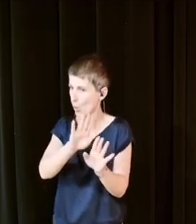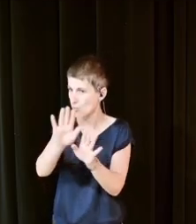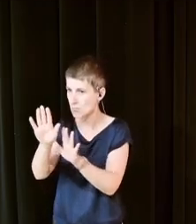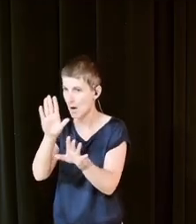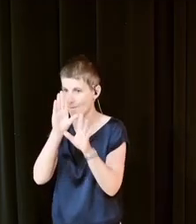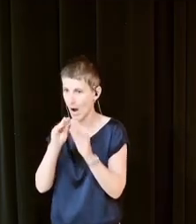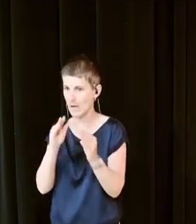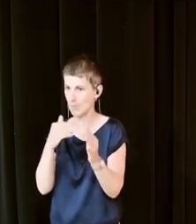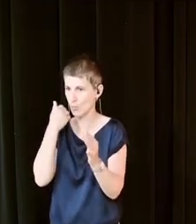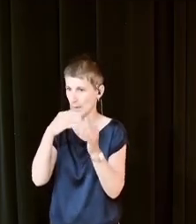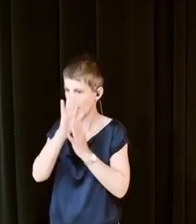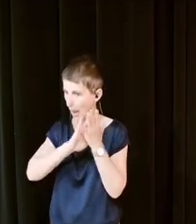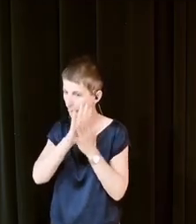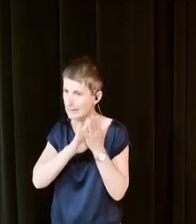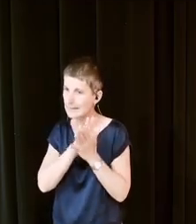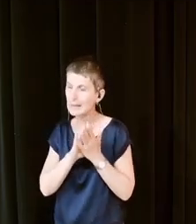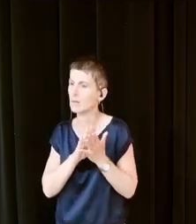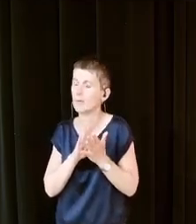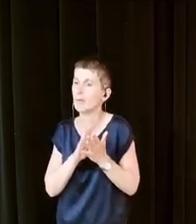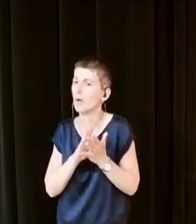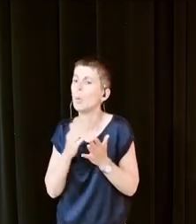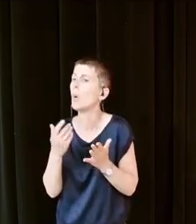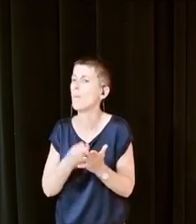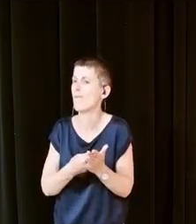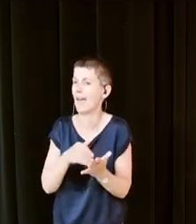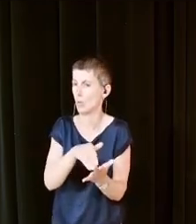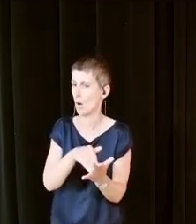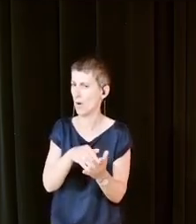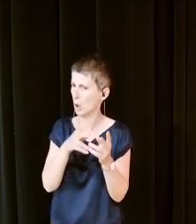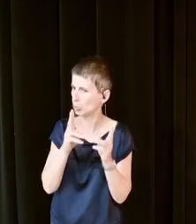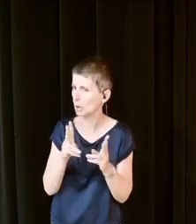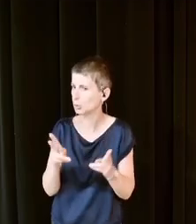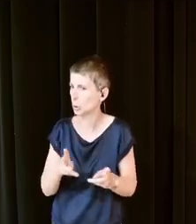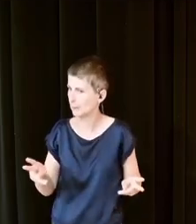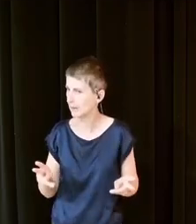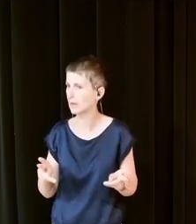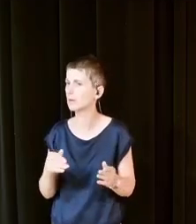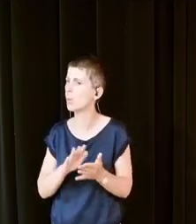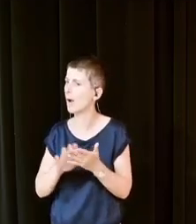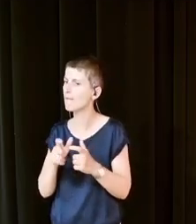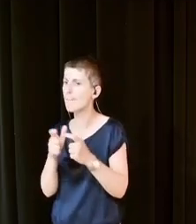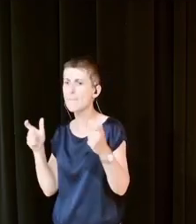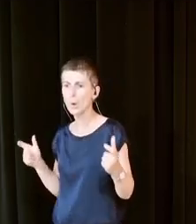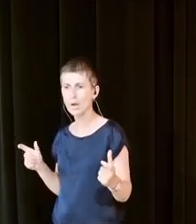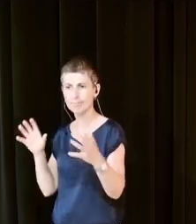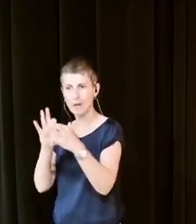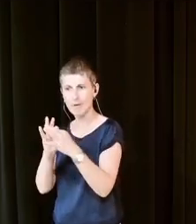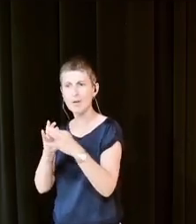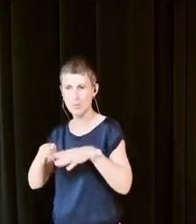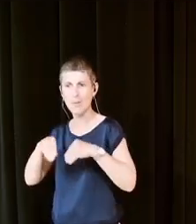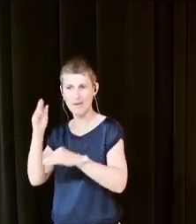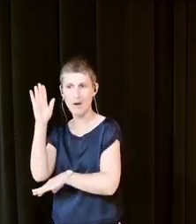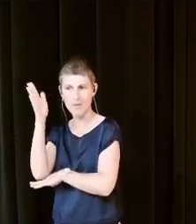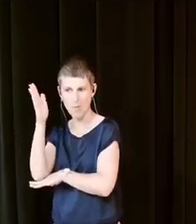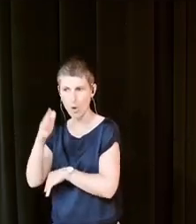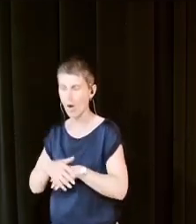ohne dass es darum geht zu sagen, ja, ist das richtig oder falsch, sondern diese Brücke zu schlagen. Deswegen habe ich das nur einmal und am Anfang gemacht. Ich glaube, wir konnten es